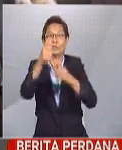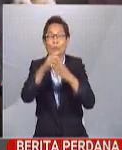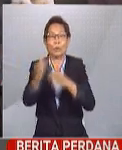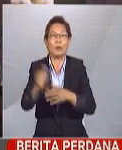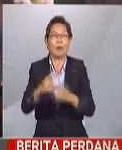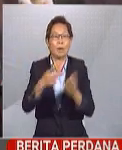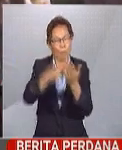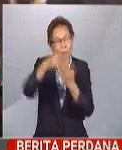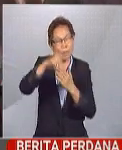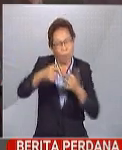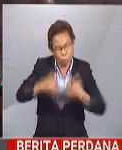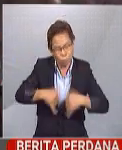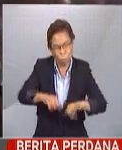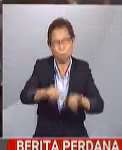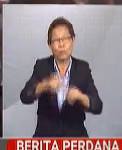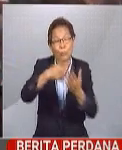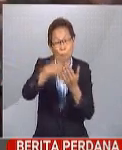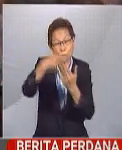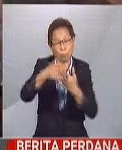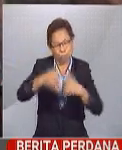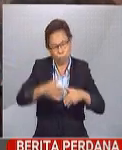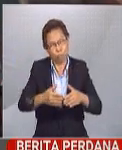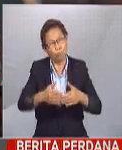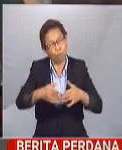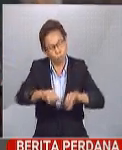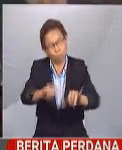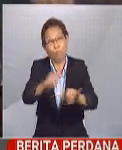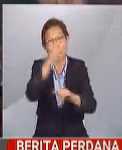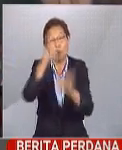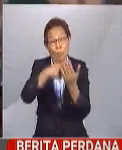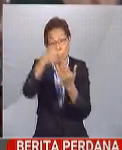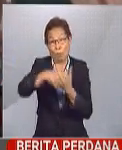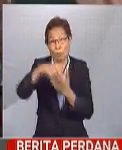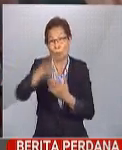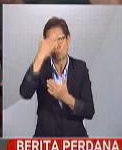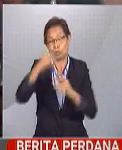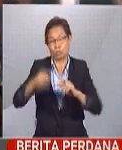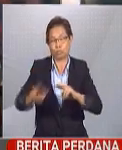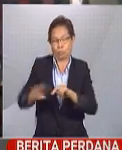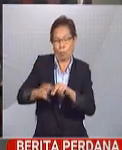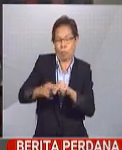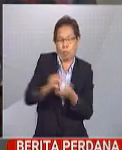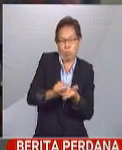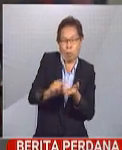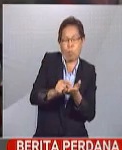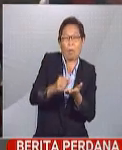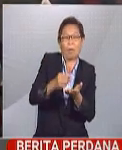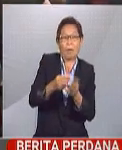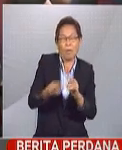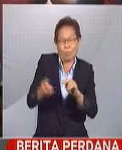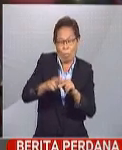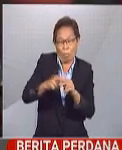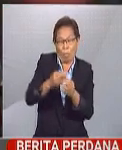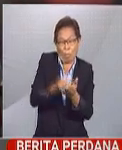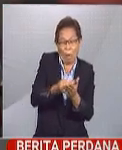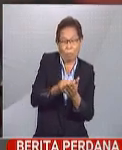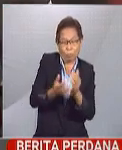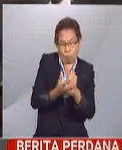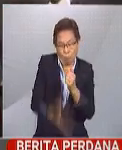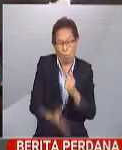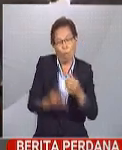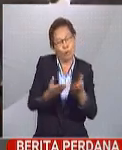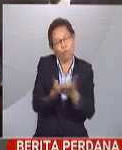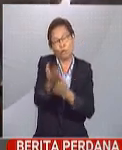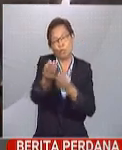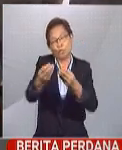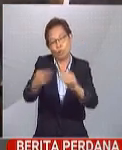diteruskan lagi sebab program ni sangat bagus untuk meningkatkan pendapatan dan dari segi jualan tu kita terus jual